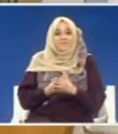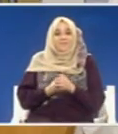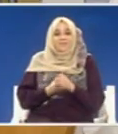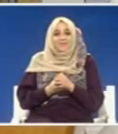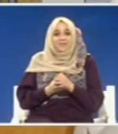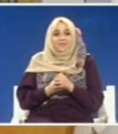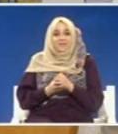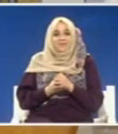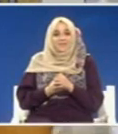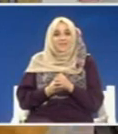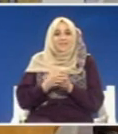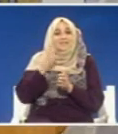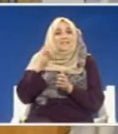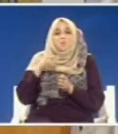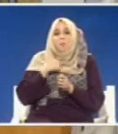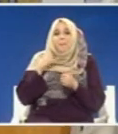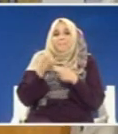فإذا ما مرضت